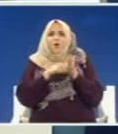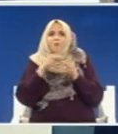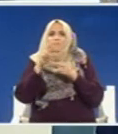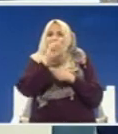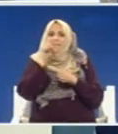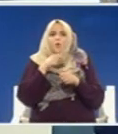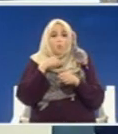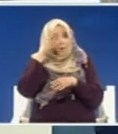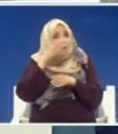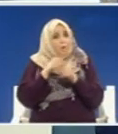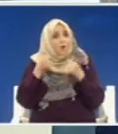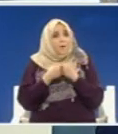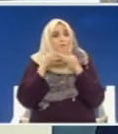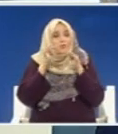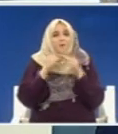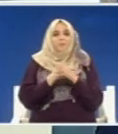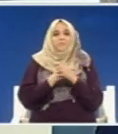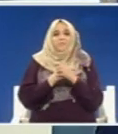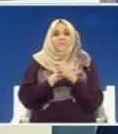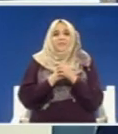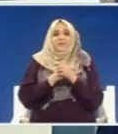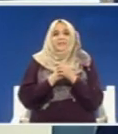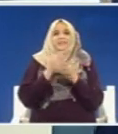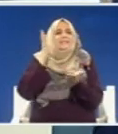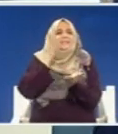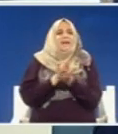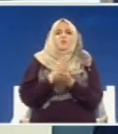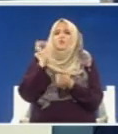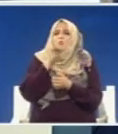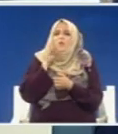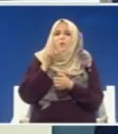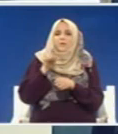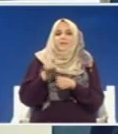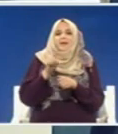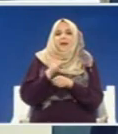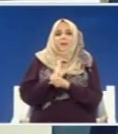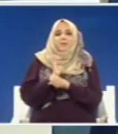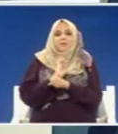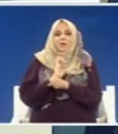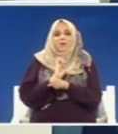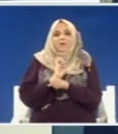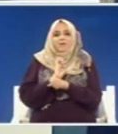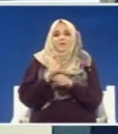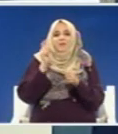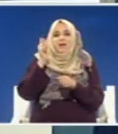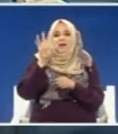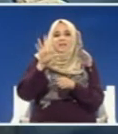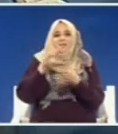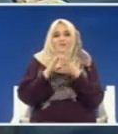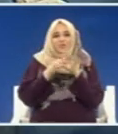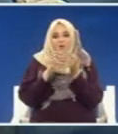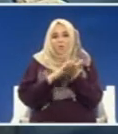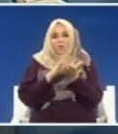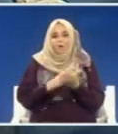الفضاء المباشر الذي تلتقونه كل يوم عبر الخامسة قناة القرآن الكريم من